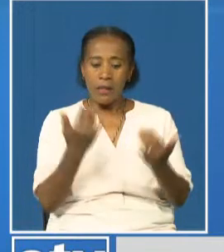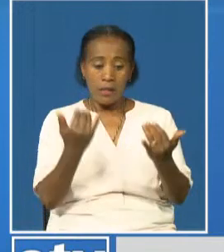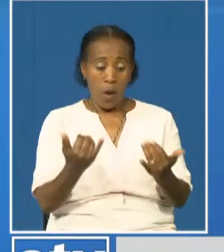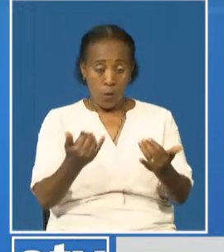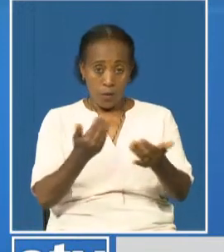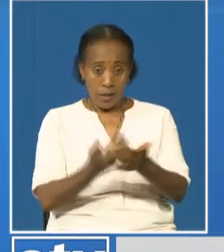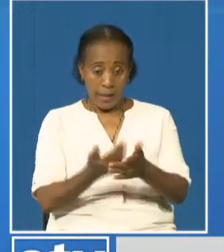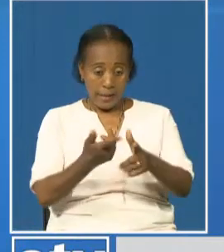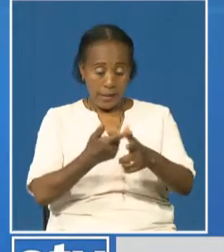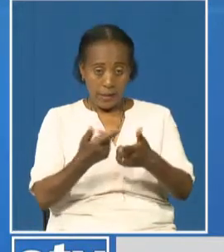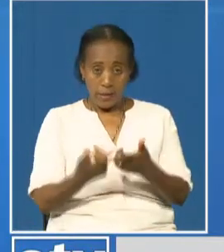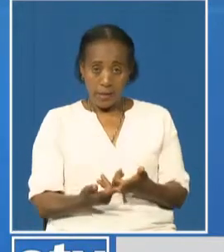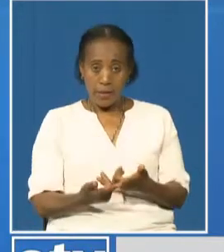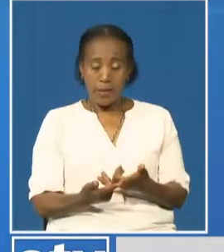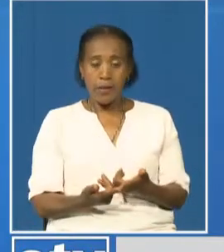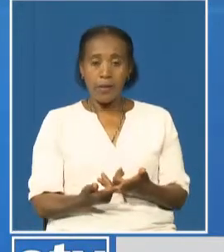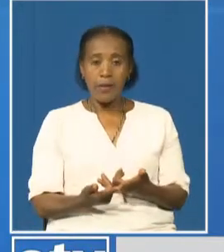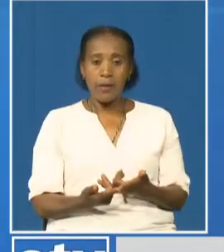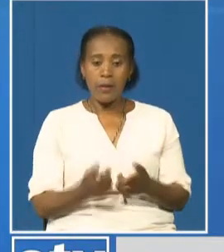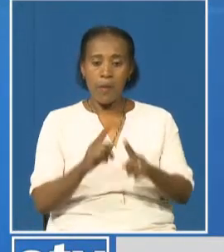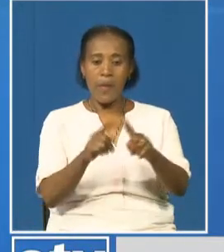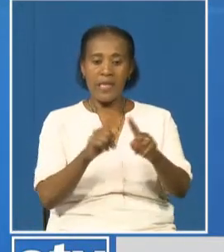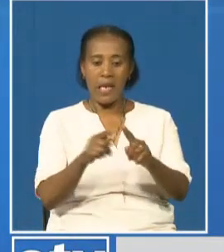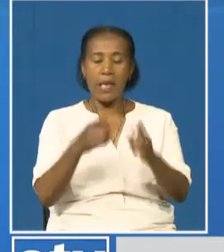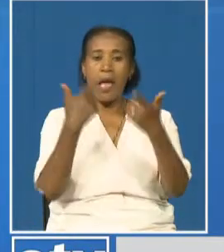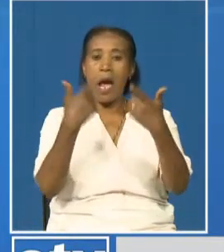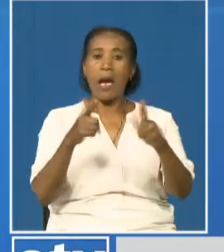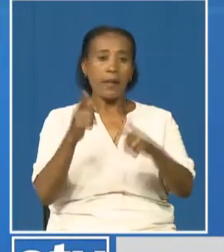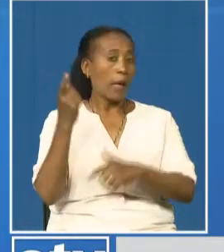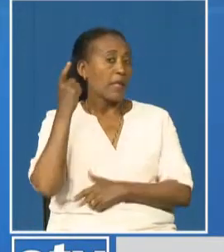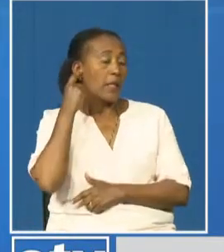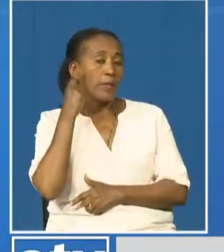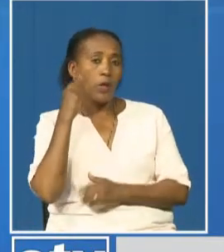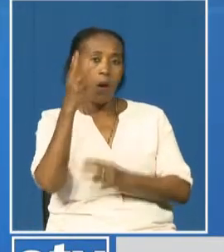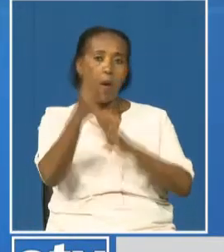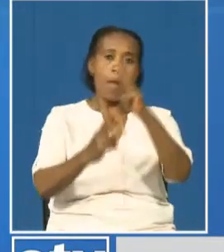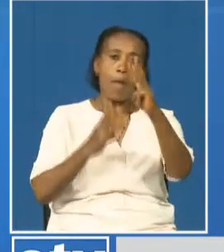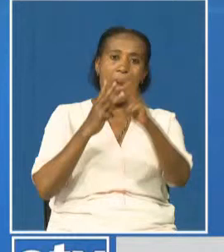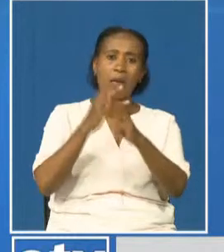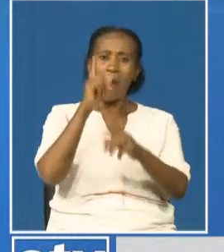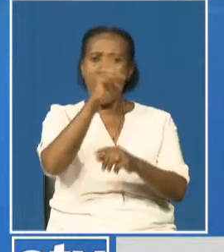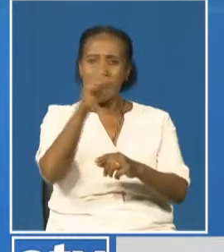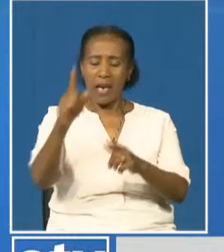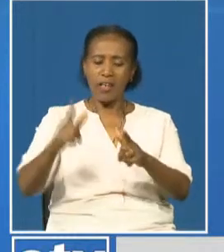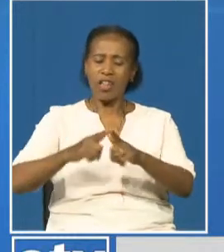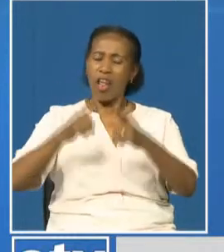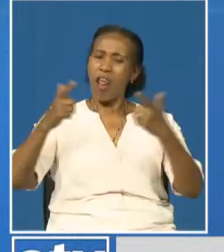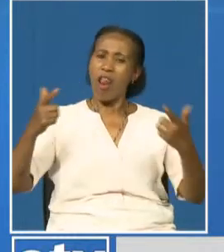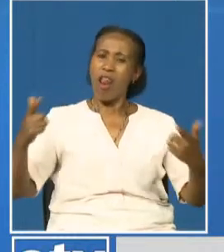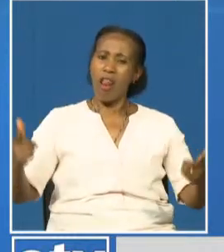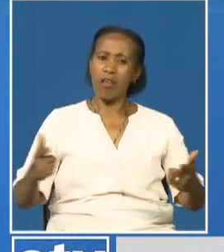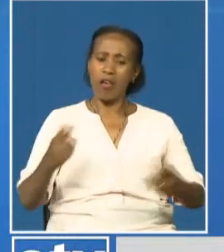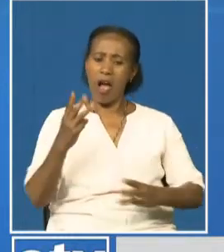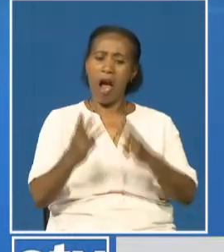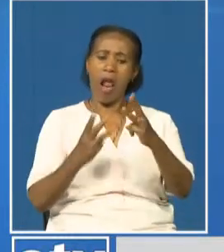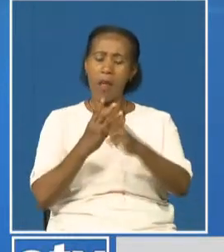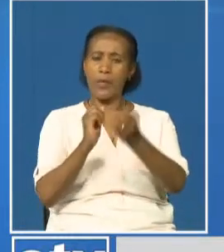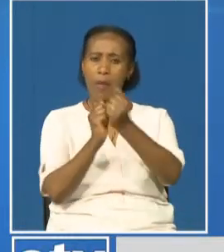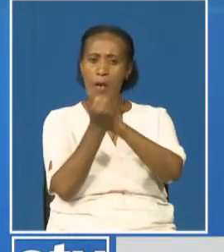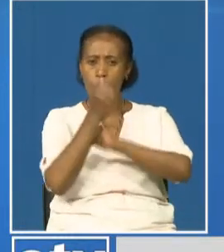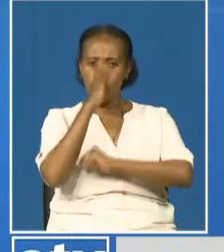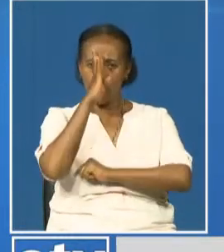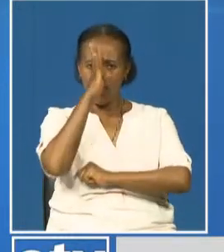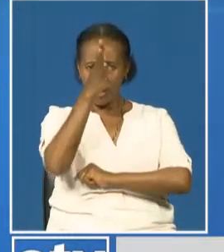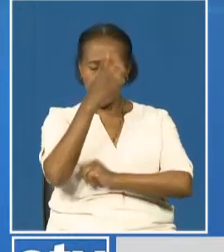እስካሁን ድረስ እንግዲህ በተለያየ አጋጣሚም እንደሰማ ነው በዓለም አንዳንድ ትልልቅ ዓለምን የለወጡ